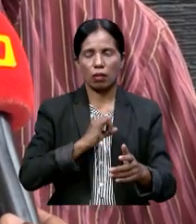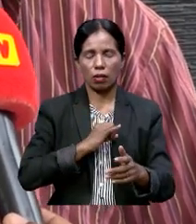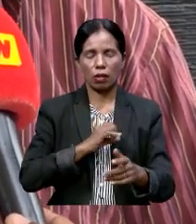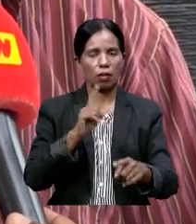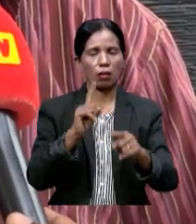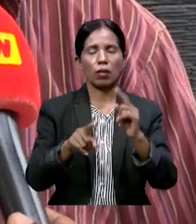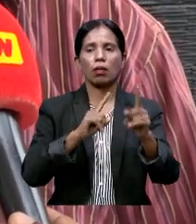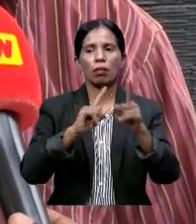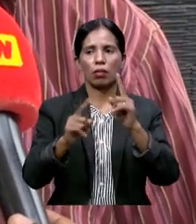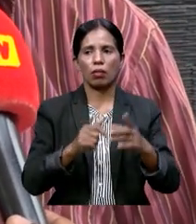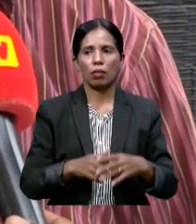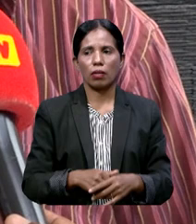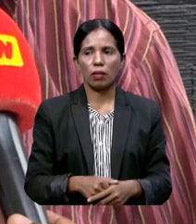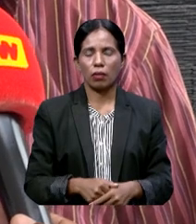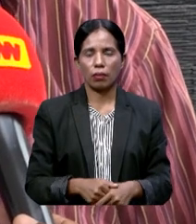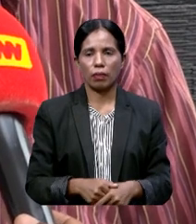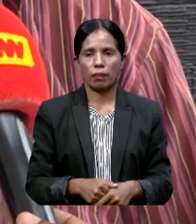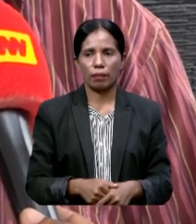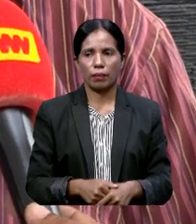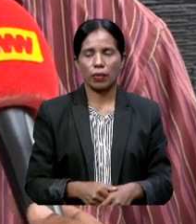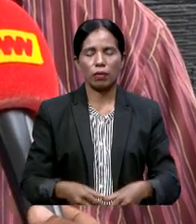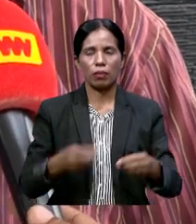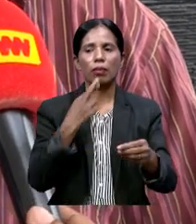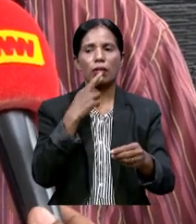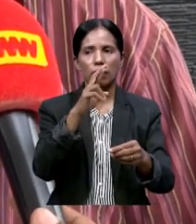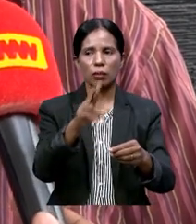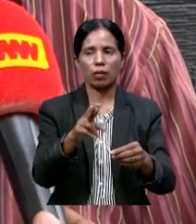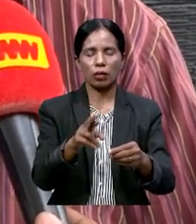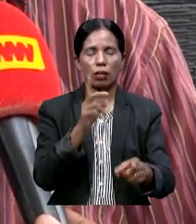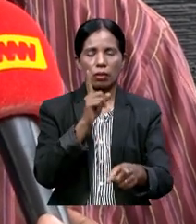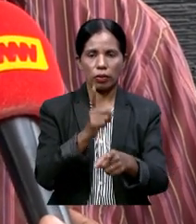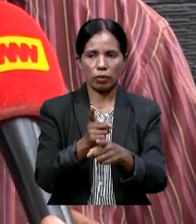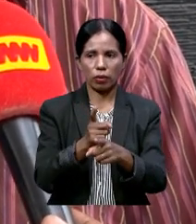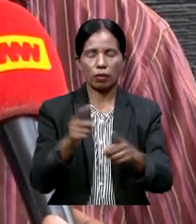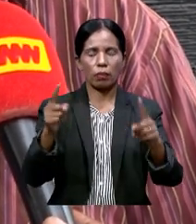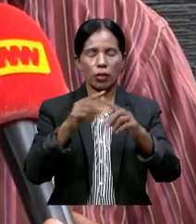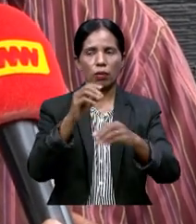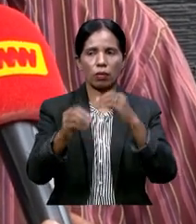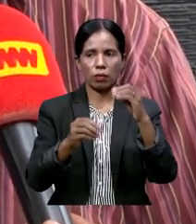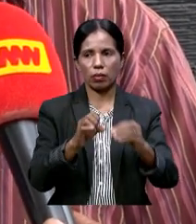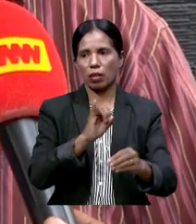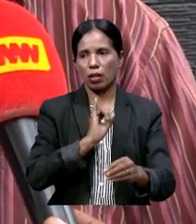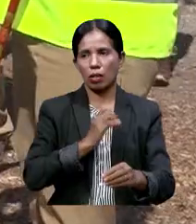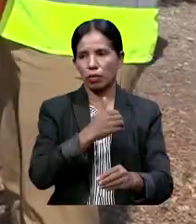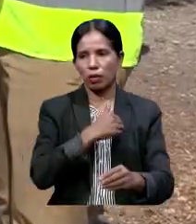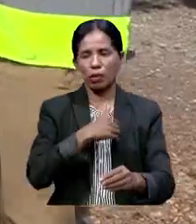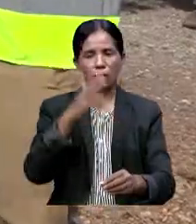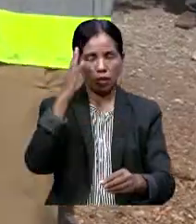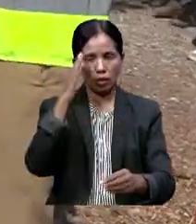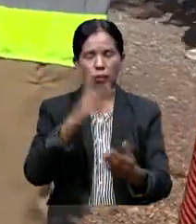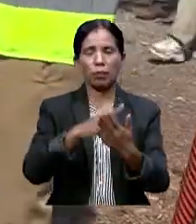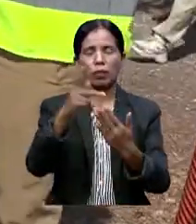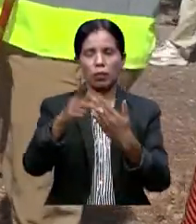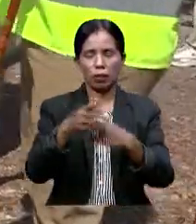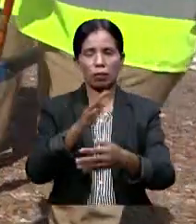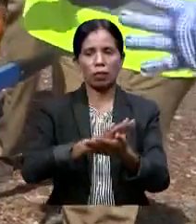belle nasera for resposta concretamente ba asunto de que how la sero katere ne programa mau de